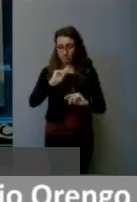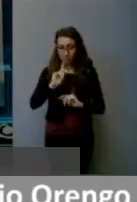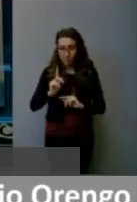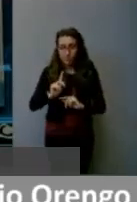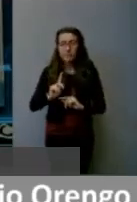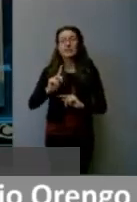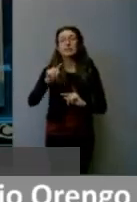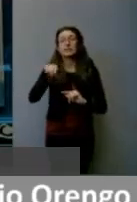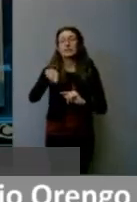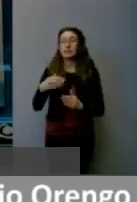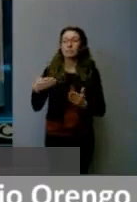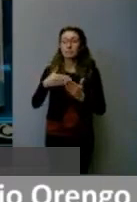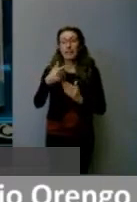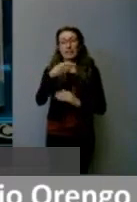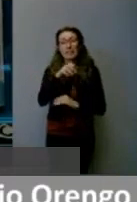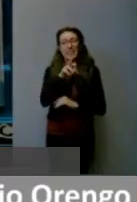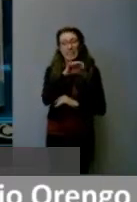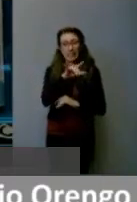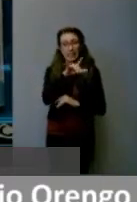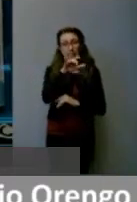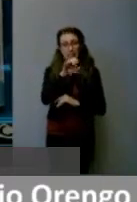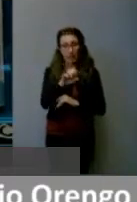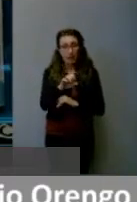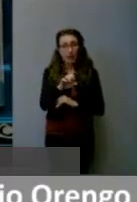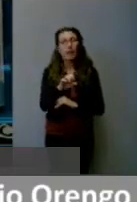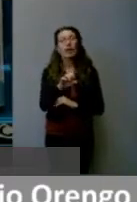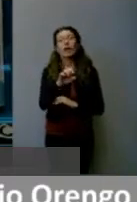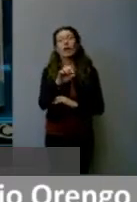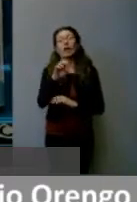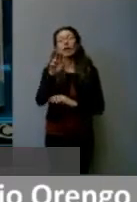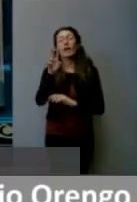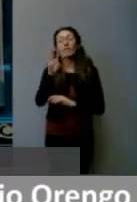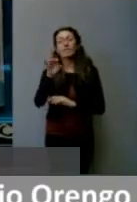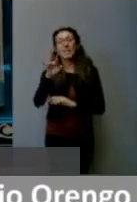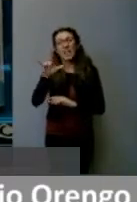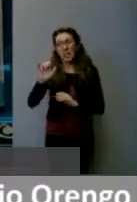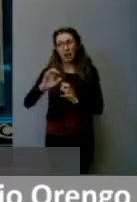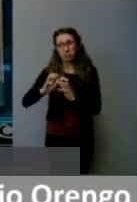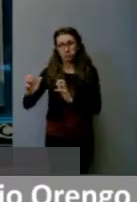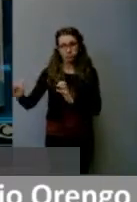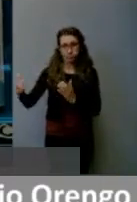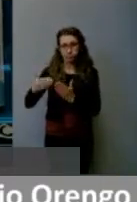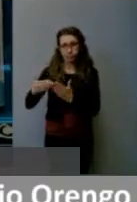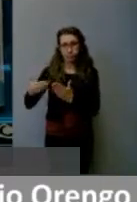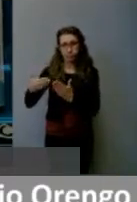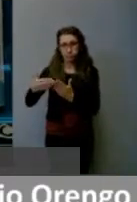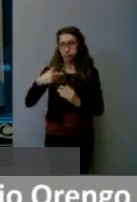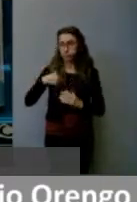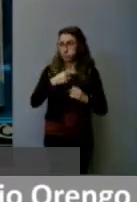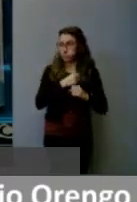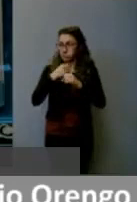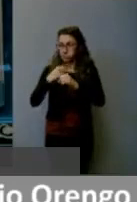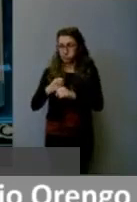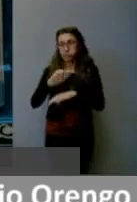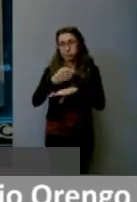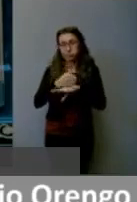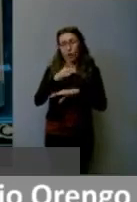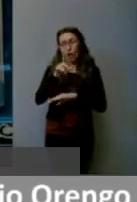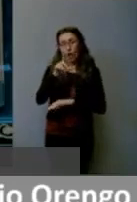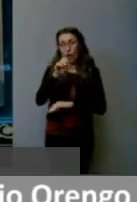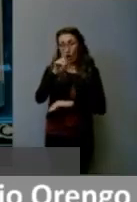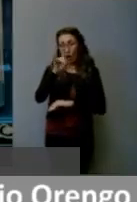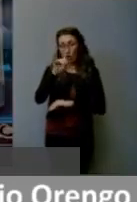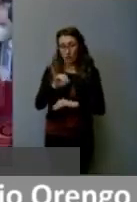Alessandro, Bernini Stefano, Pandolfo Alberto, Villa Claudio. Do la parola per l'illustrazione alla consigliera Lodi Cristina.